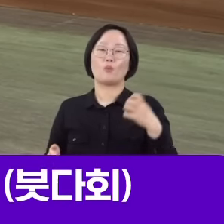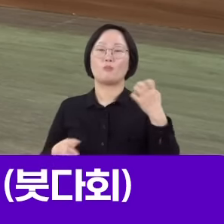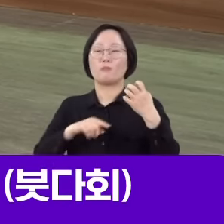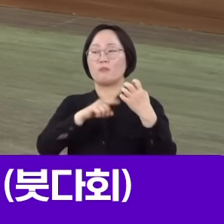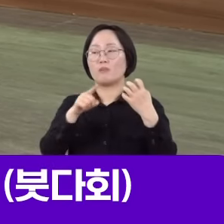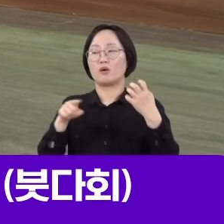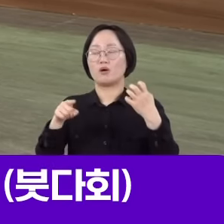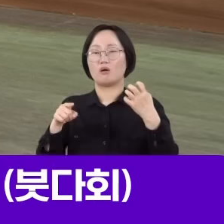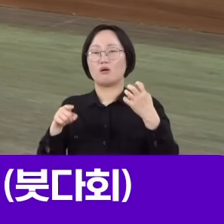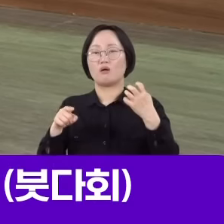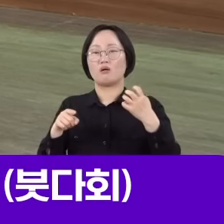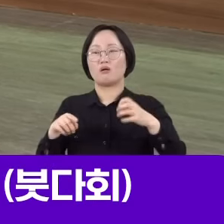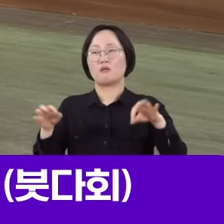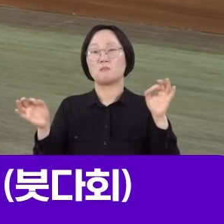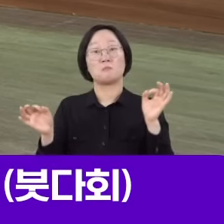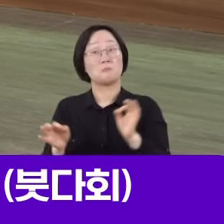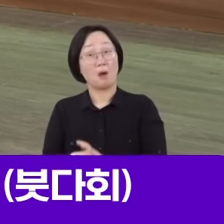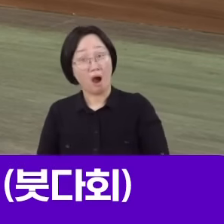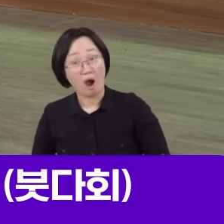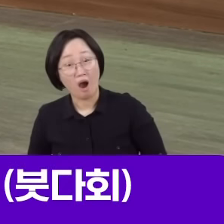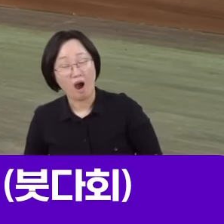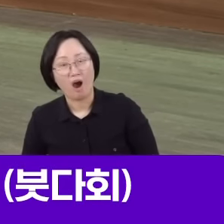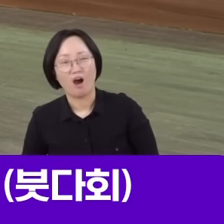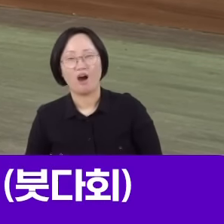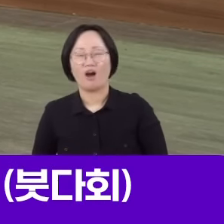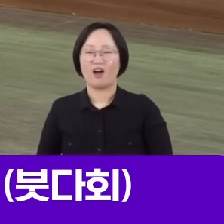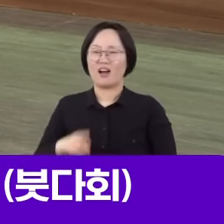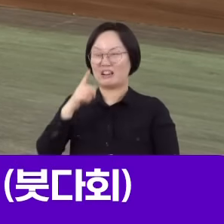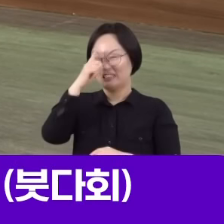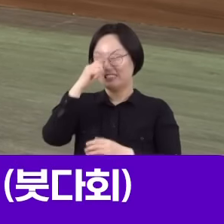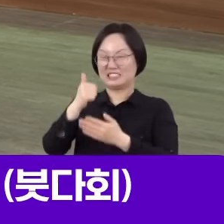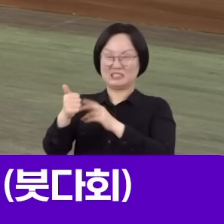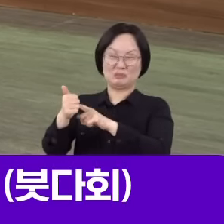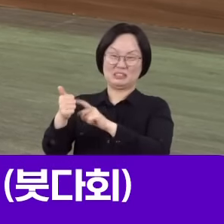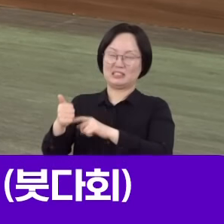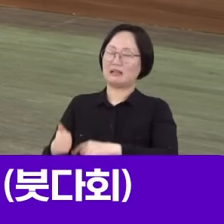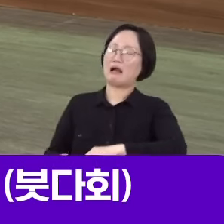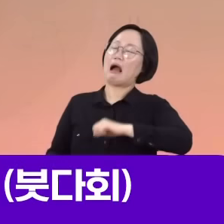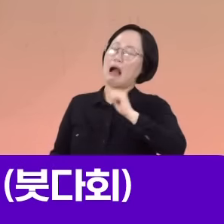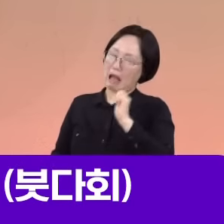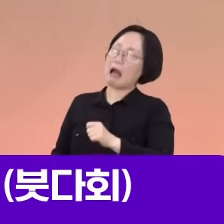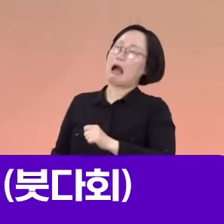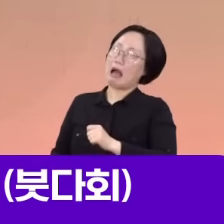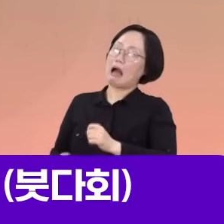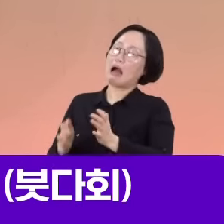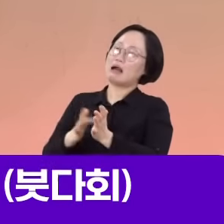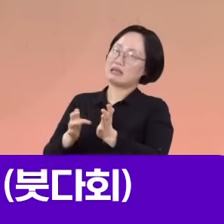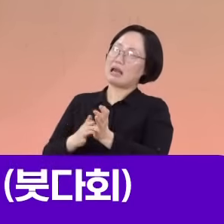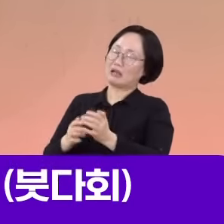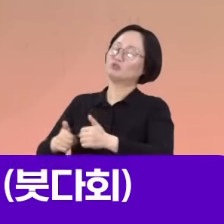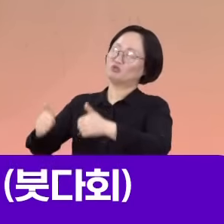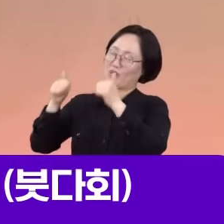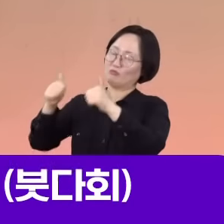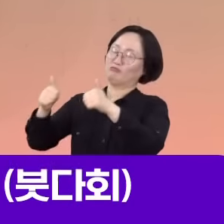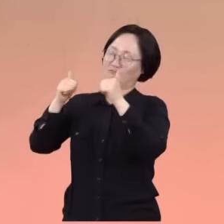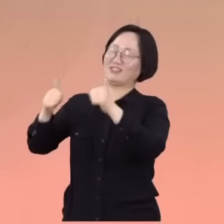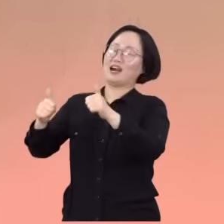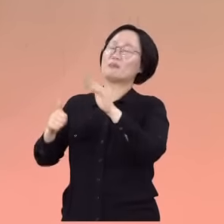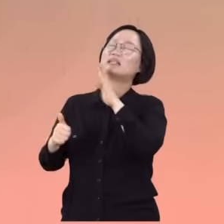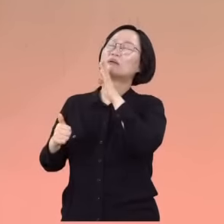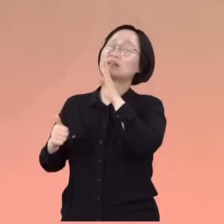그러면서 하 하시는 말씀에 역시 약이 최고야 이러더라고요 그러니까 우스갯 소리로 한